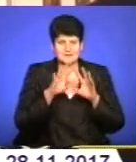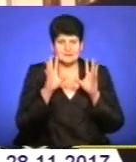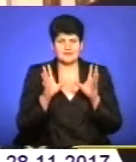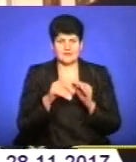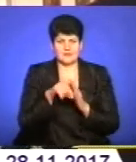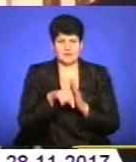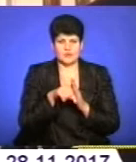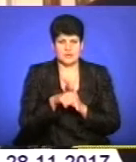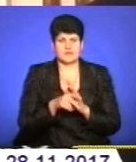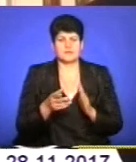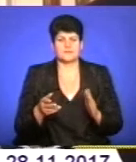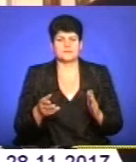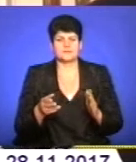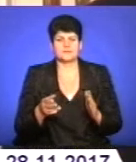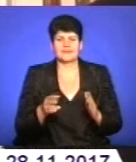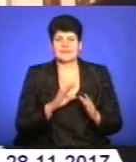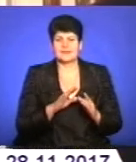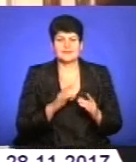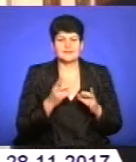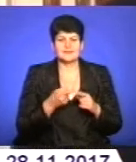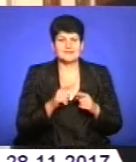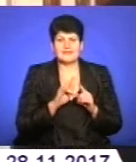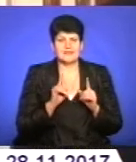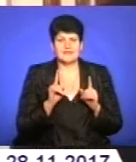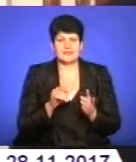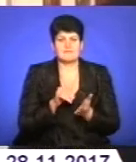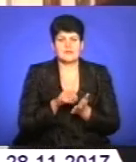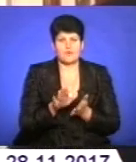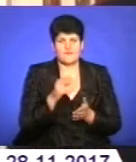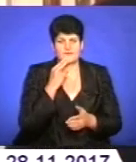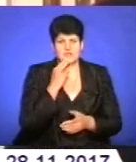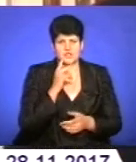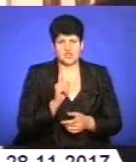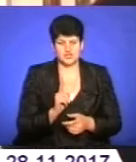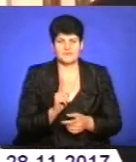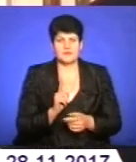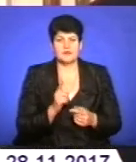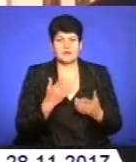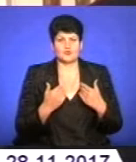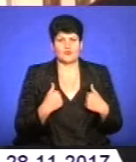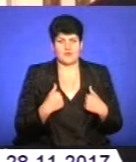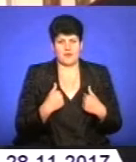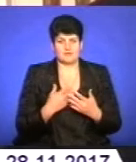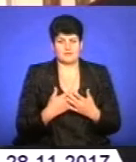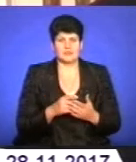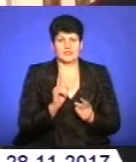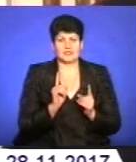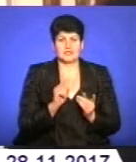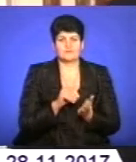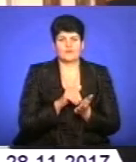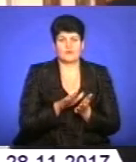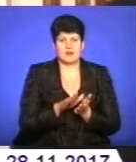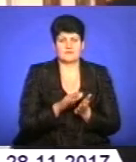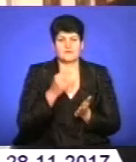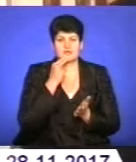яке вміщає в себе не тільки відмову від їжі, тому що якщо я тільки відмовляюся від